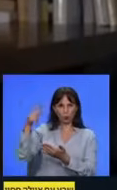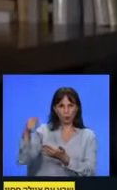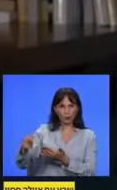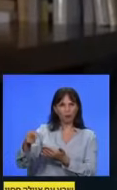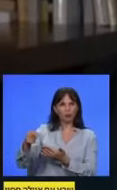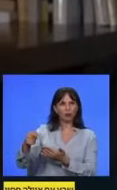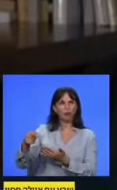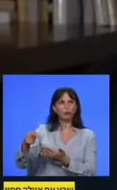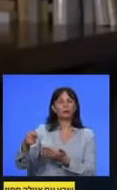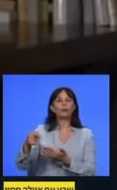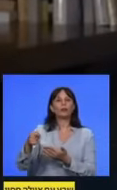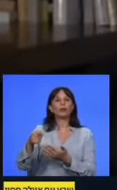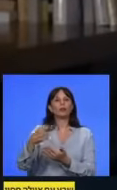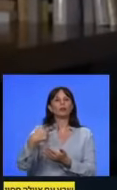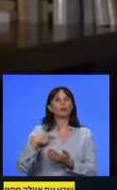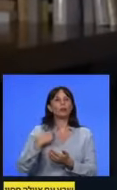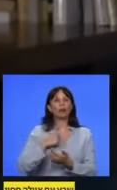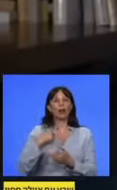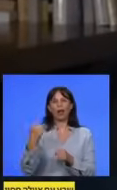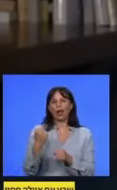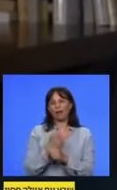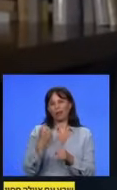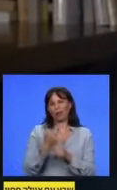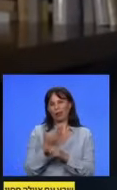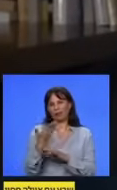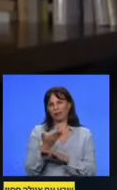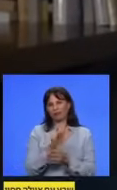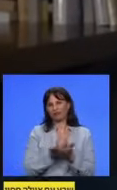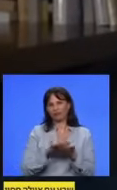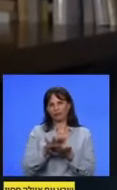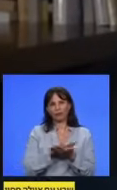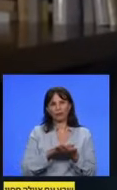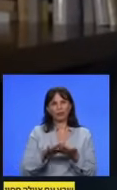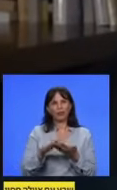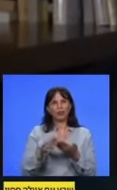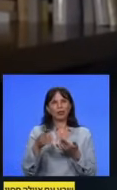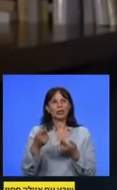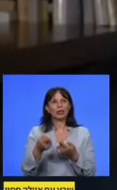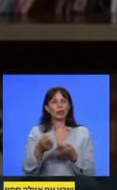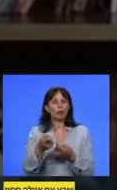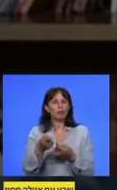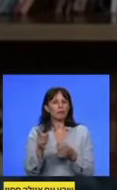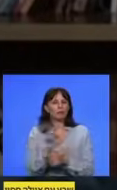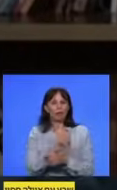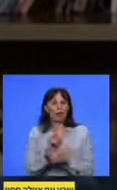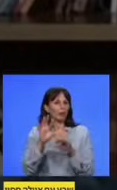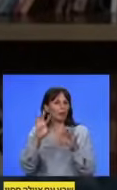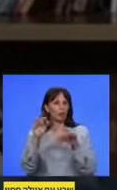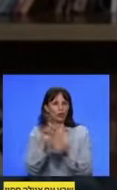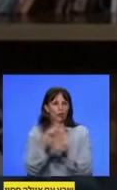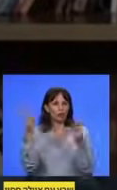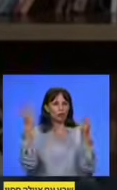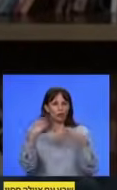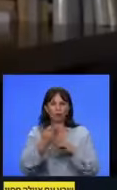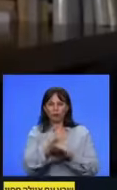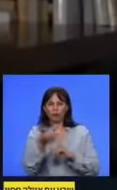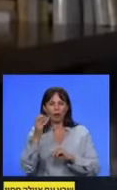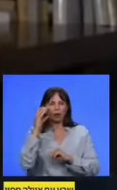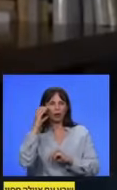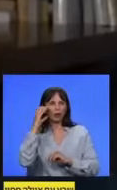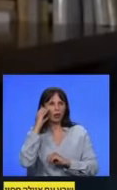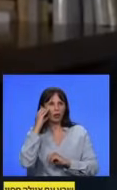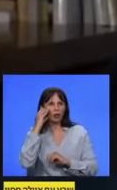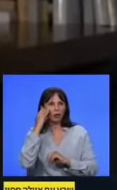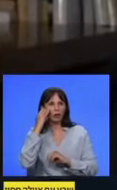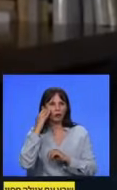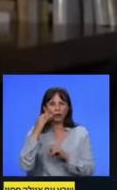בחוץ'י כזה, הפעלה כזו חובבנית, פורם את העניין הזה ב10 שניות. הוא לוקח את המכשירי טלפון, והוא מיד מצליב